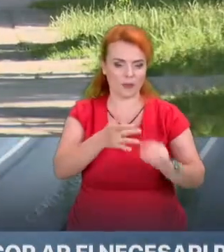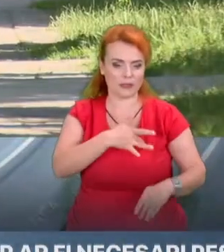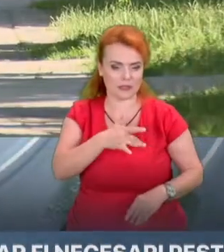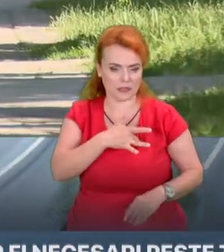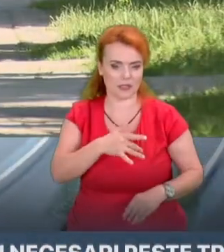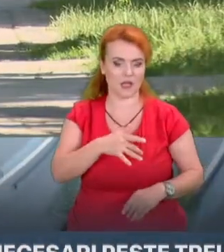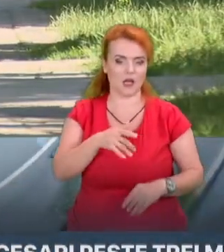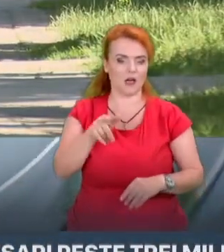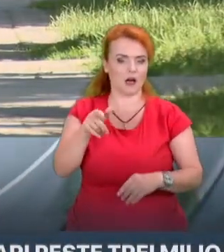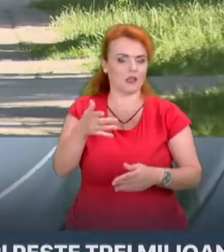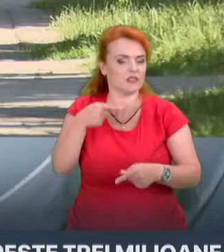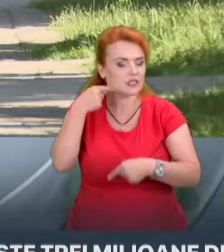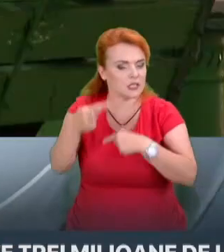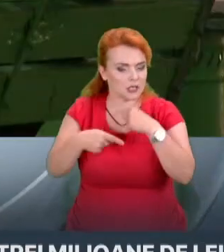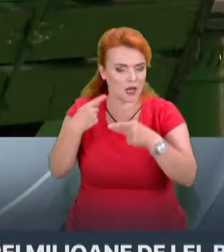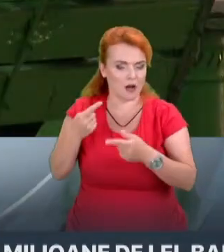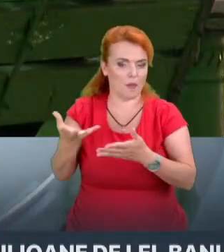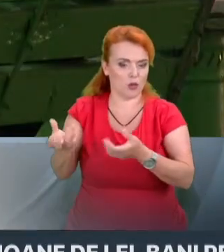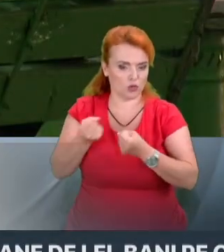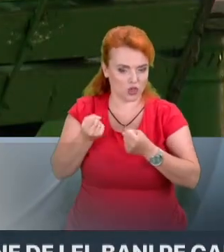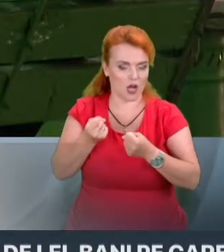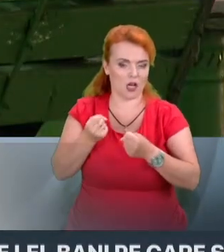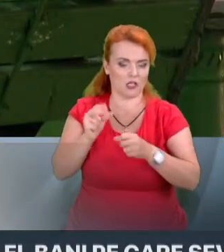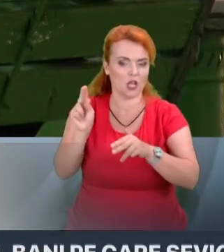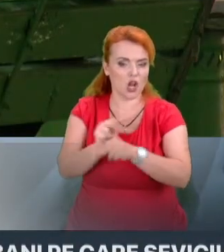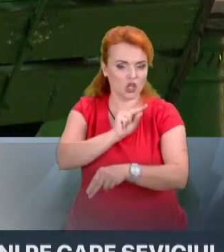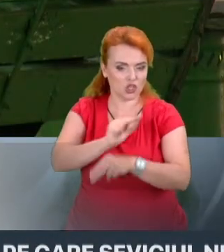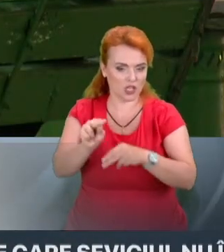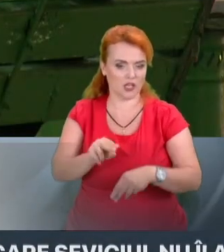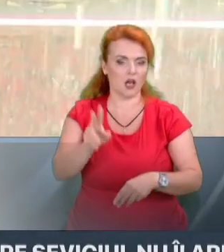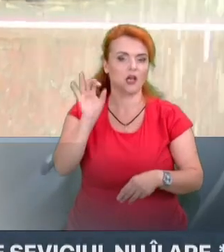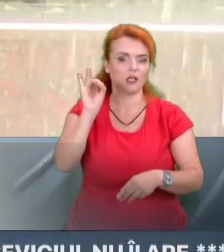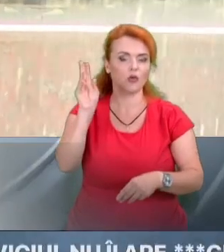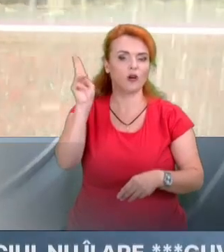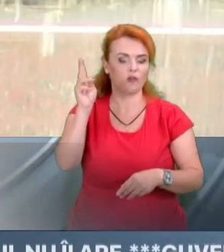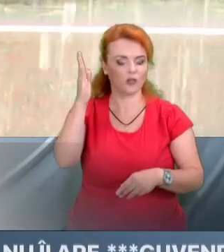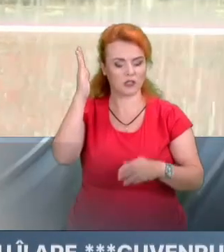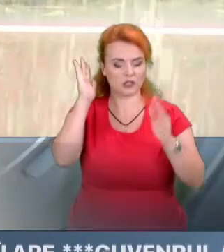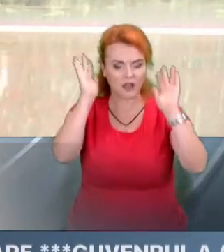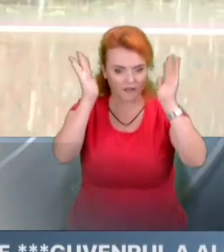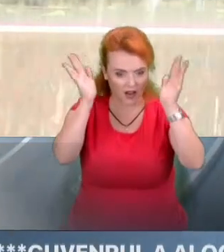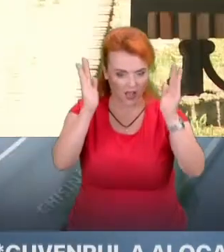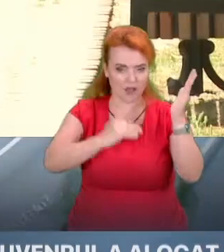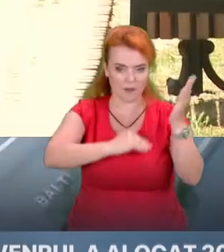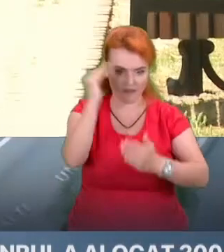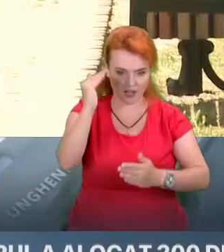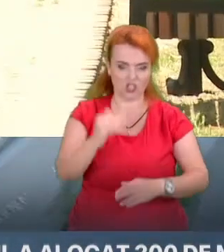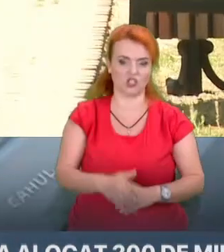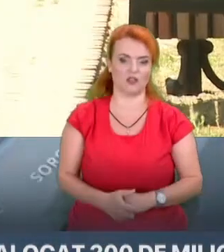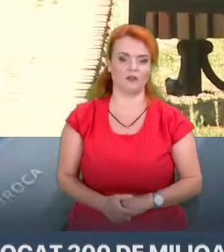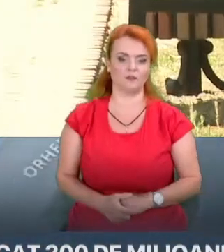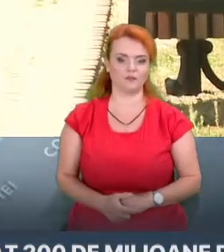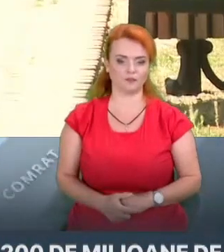tratamente permanente, cei care sunt cu hipertensiune arterială, dar dacă observă, fiindcă ei de obicei